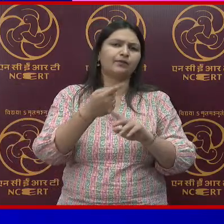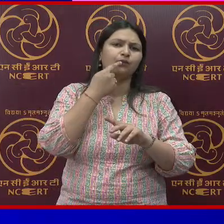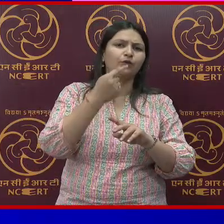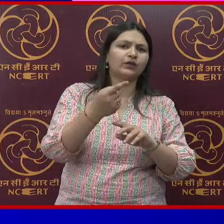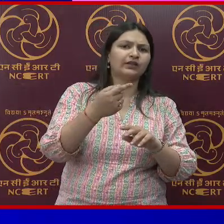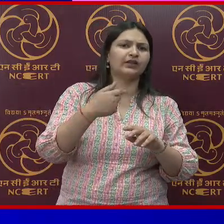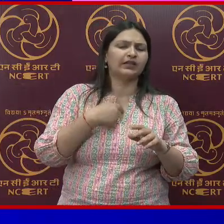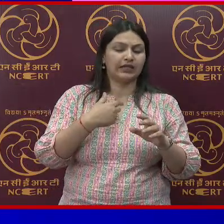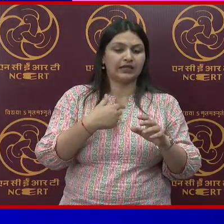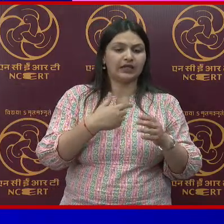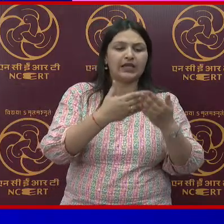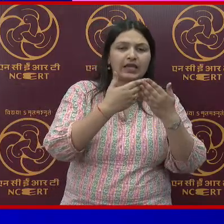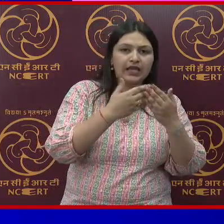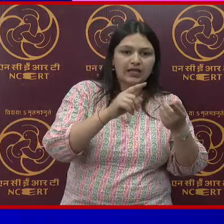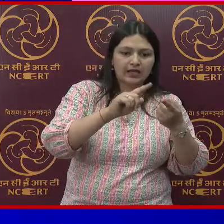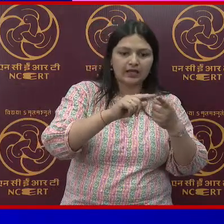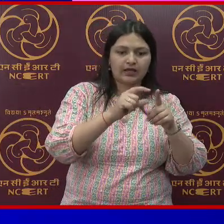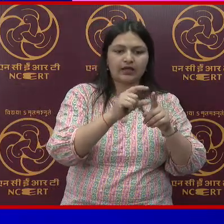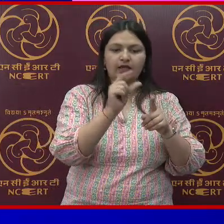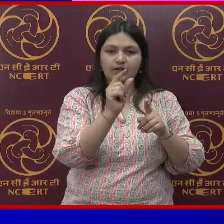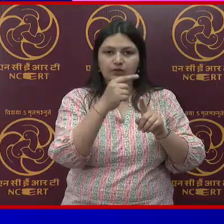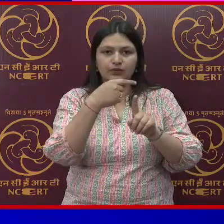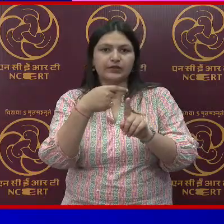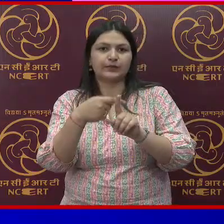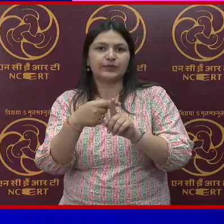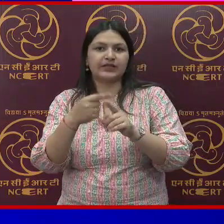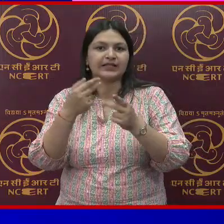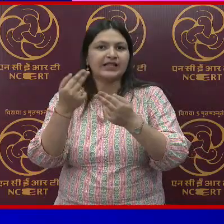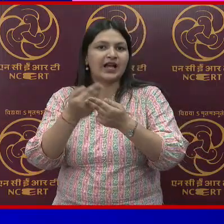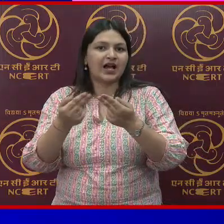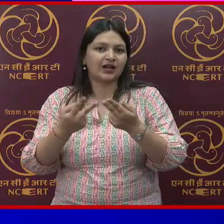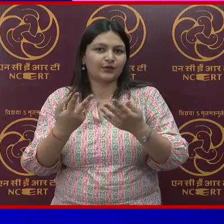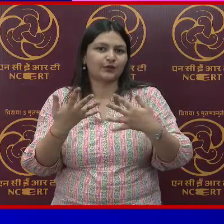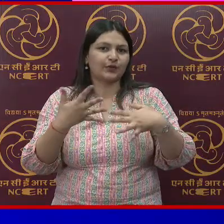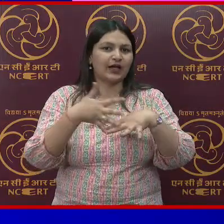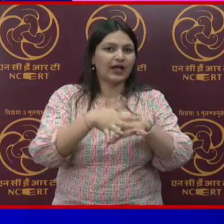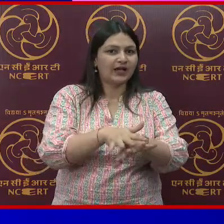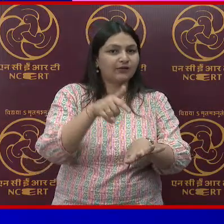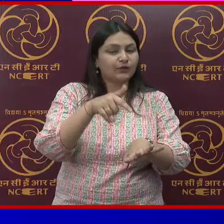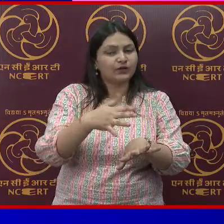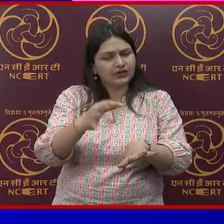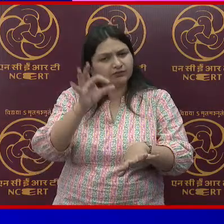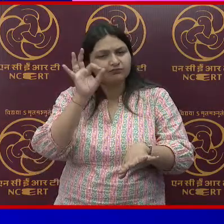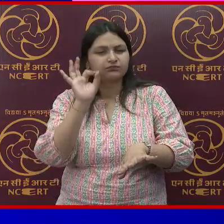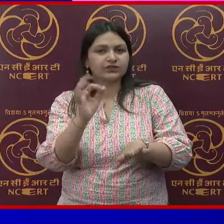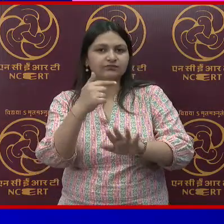गुड कॉन्सेप्ट वेयर यू कैन ब्लेंड इंग्लिश विद आर्ट्स। ओके, राइट मैम। नाउ मूविंग अहेड,